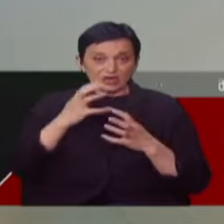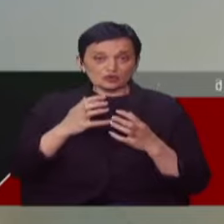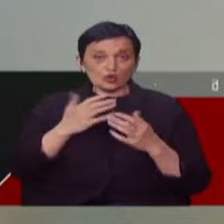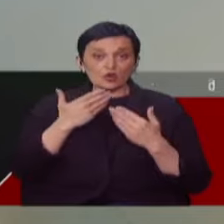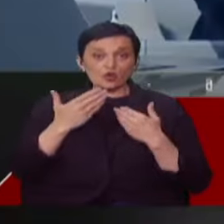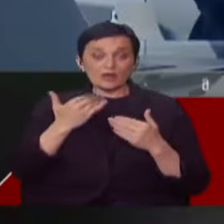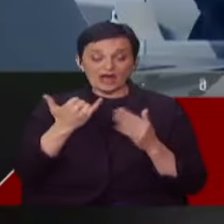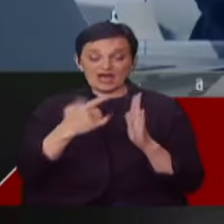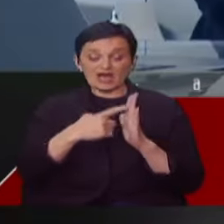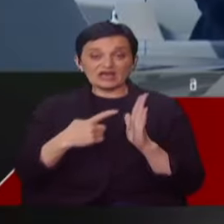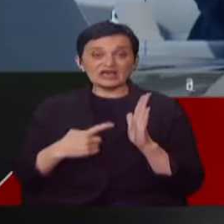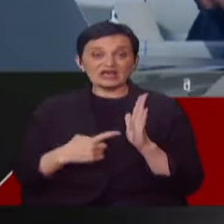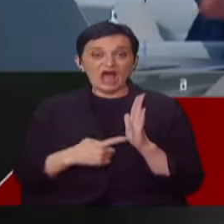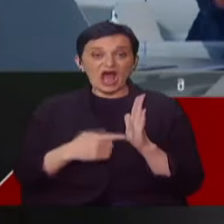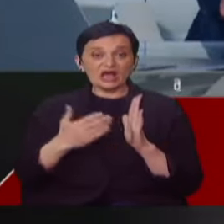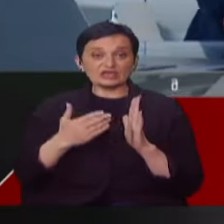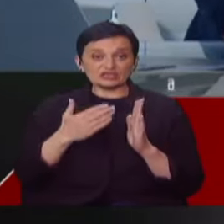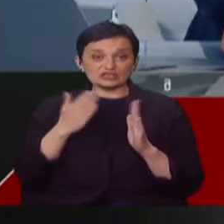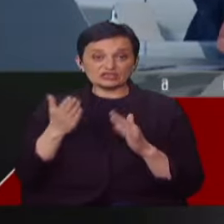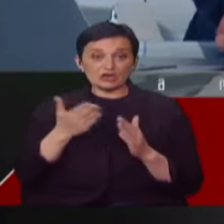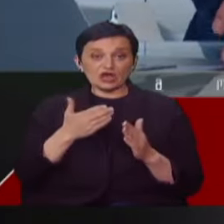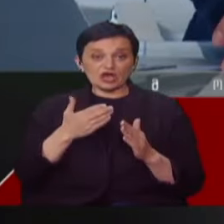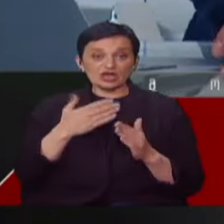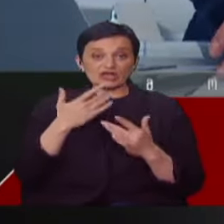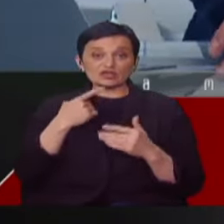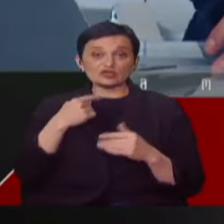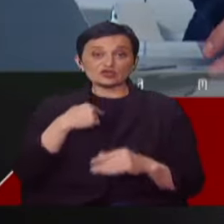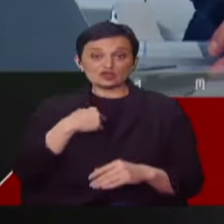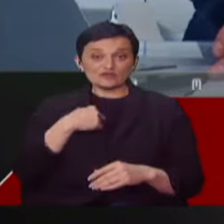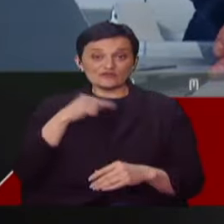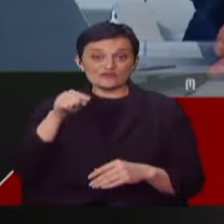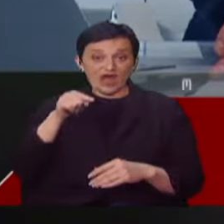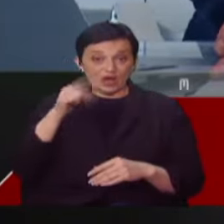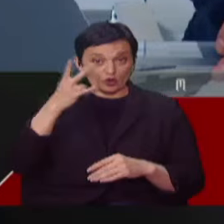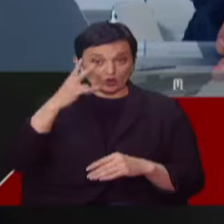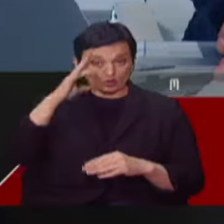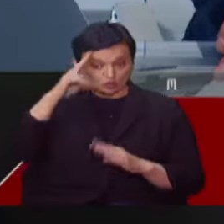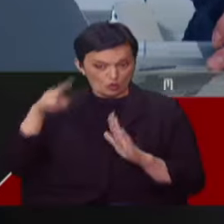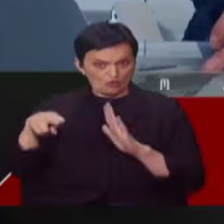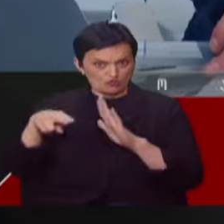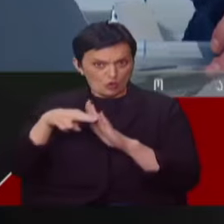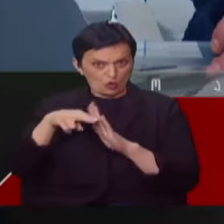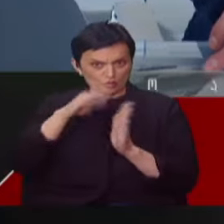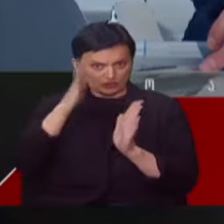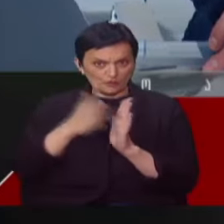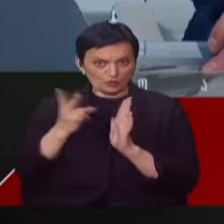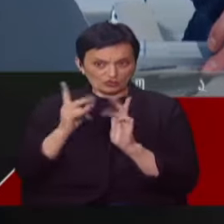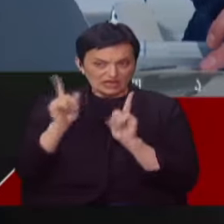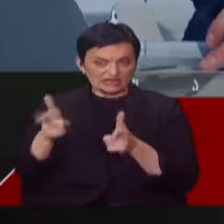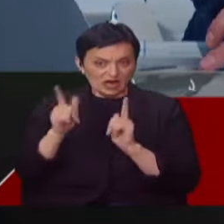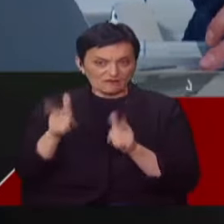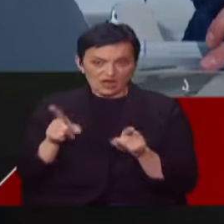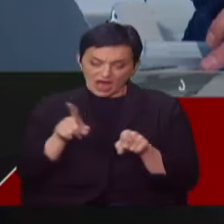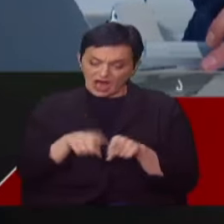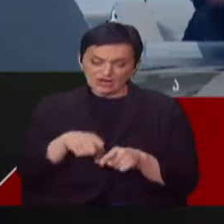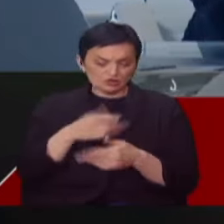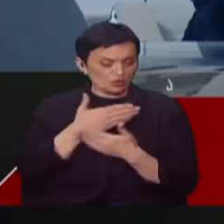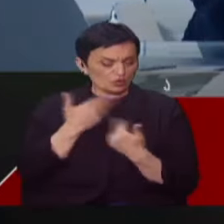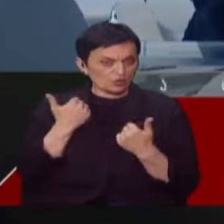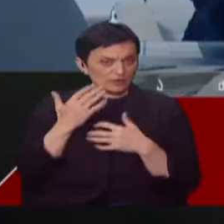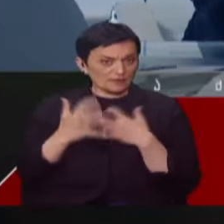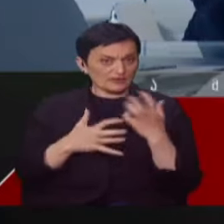მოლაპარაკებებს დავიწყებთ, რა იქნება დღეს იქნება თუ ხვალ? ჩვენ იქ მორჩილები უნდა ვიჯდეთ და ყველაფერს უნდა დავეთანხმოთ? ასე არ ხდება